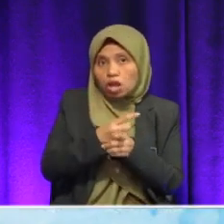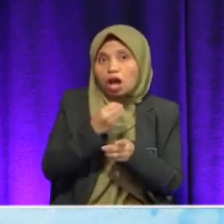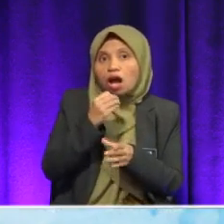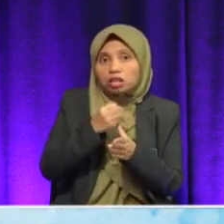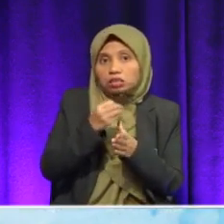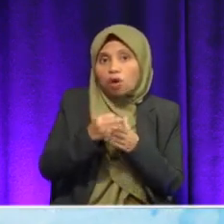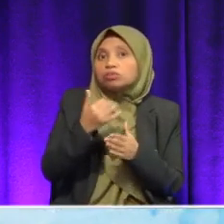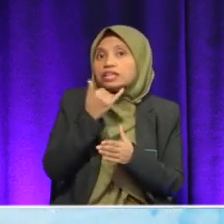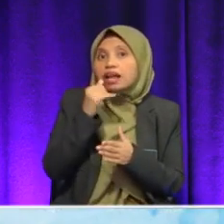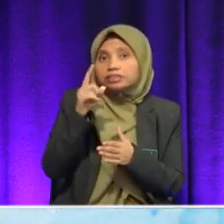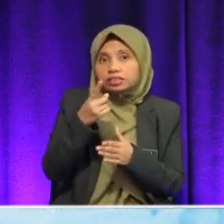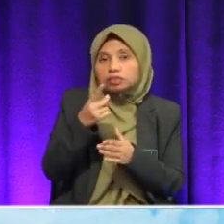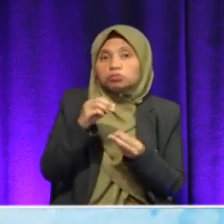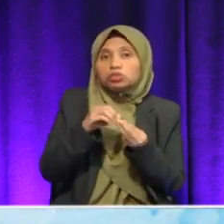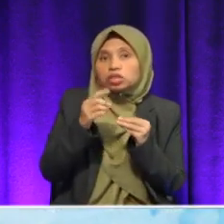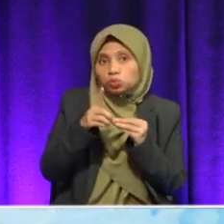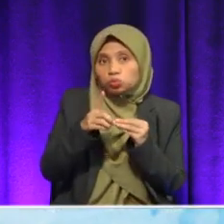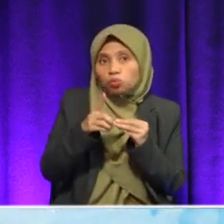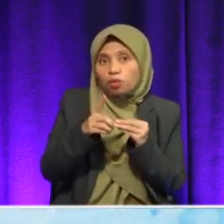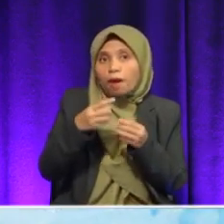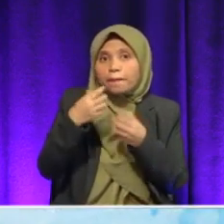yang pertama bentuk badan